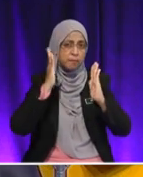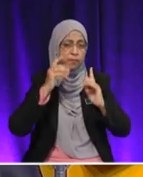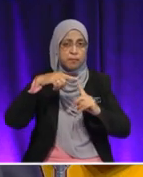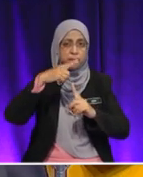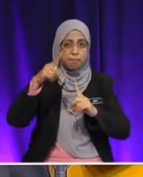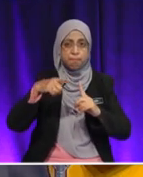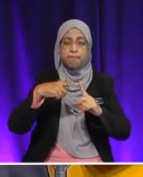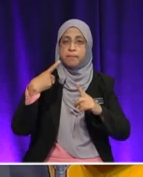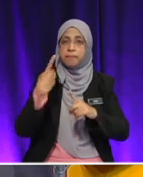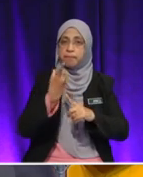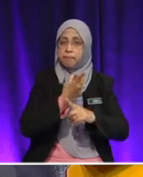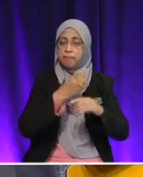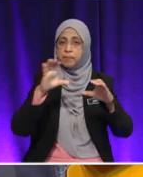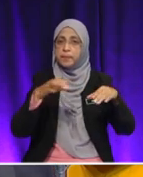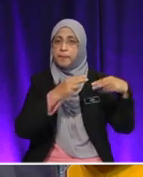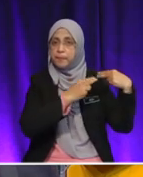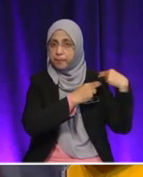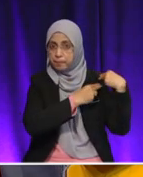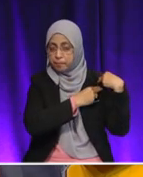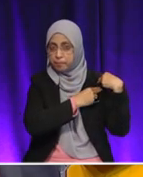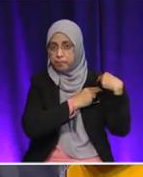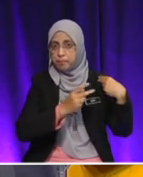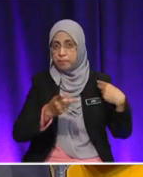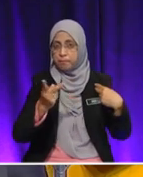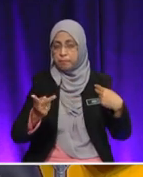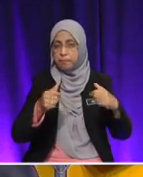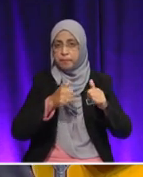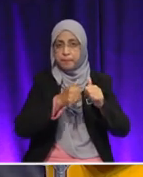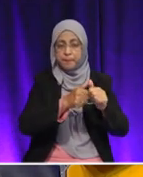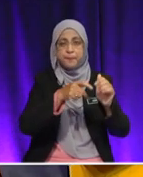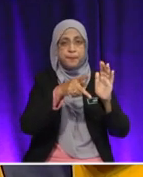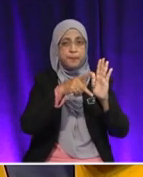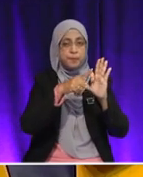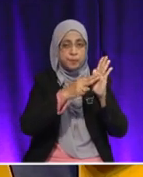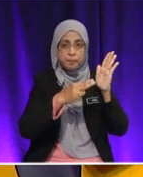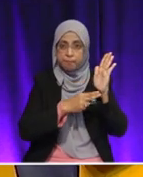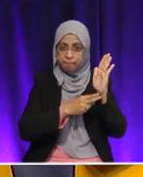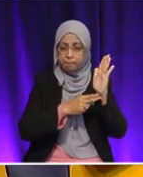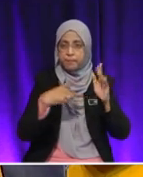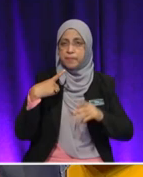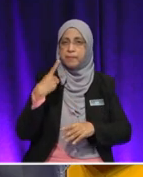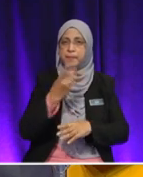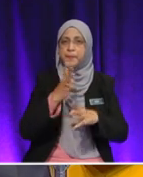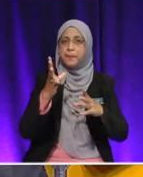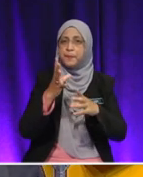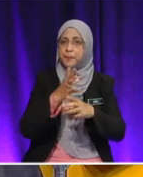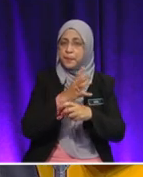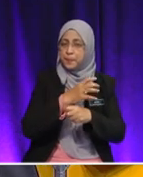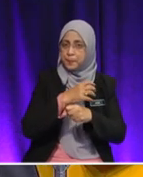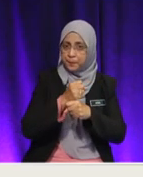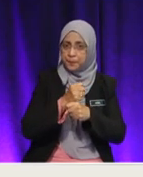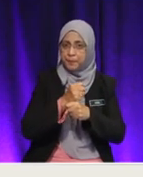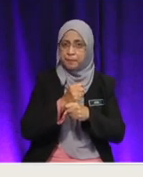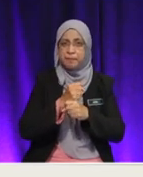mengikut perkara-perkara yang termaktub dalam perlembagaan yang pertama kita dapat melestarikan